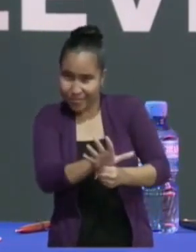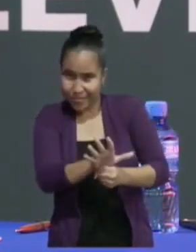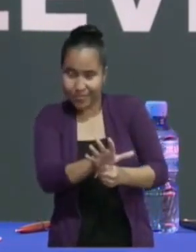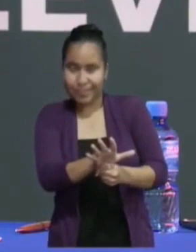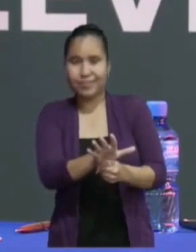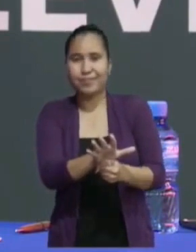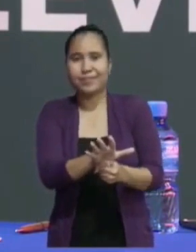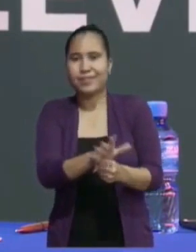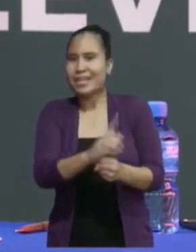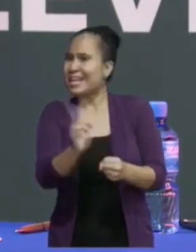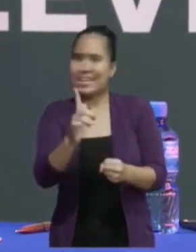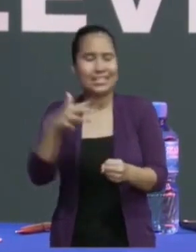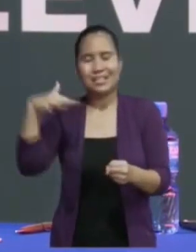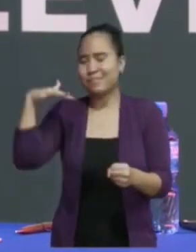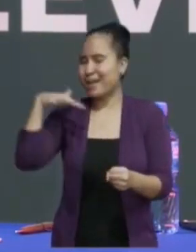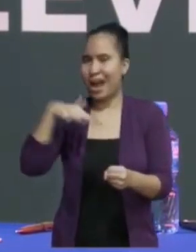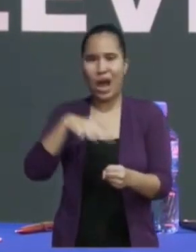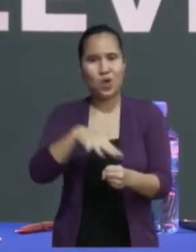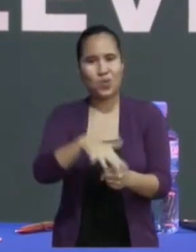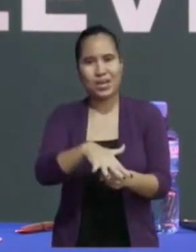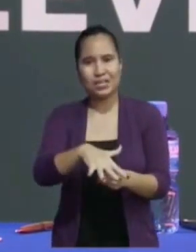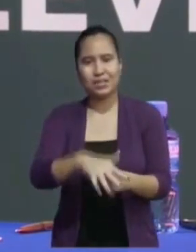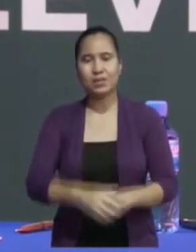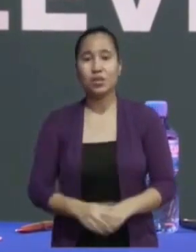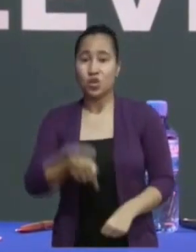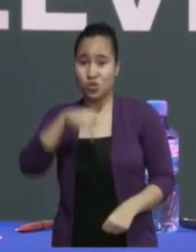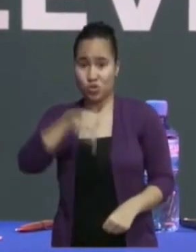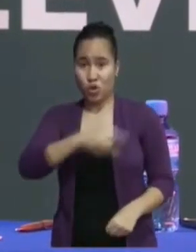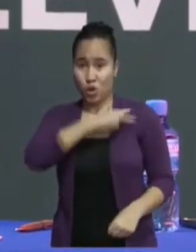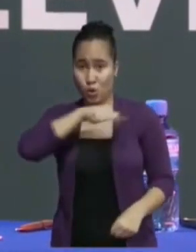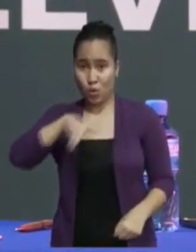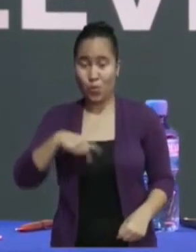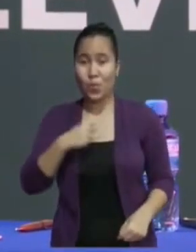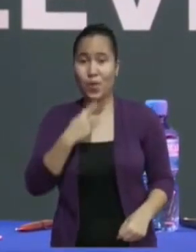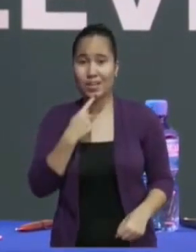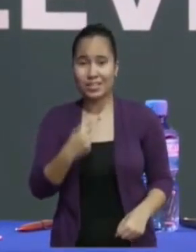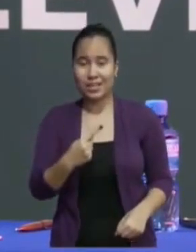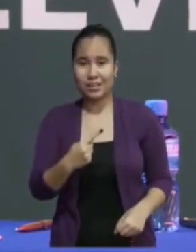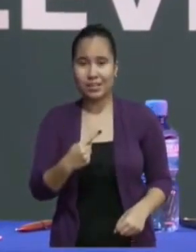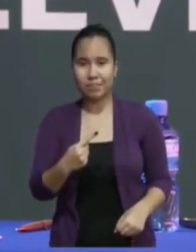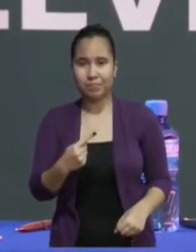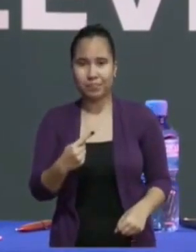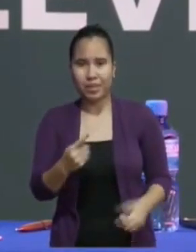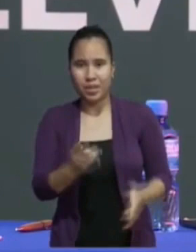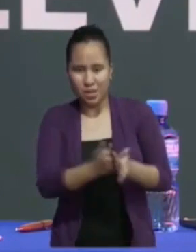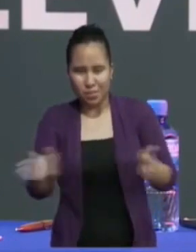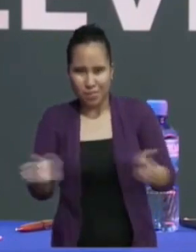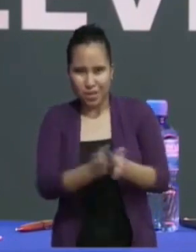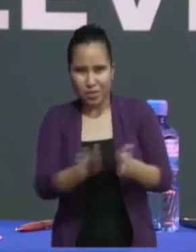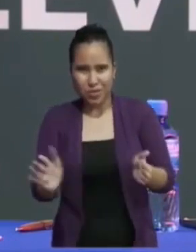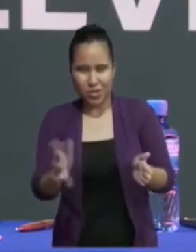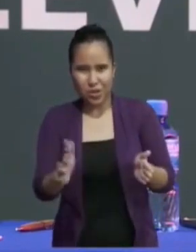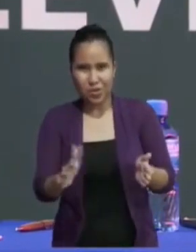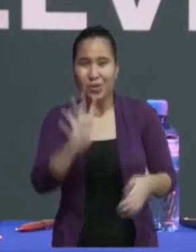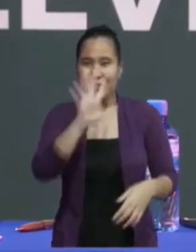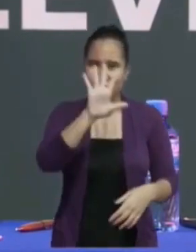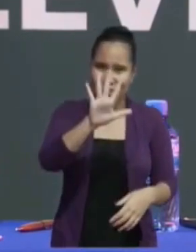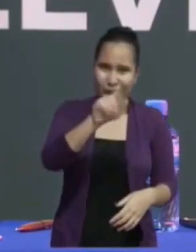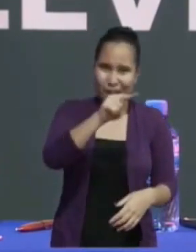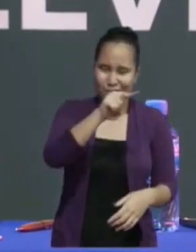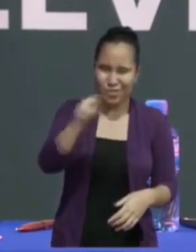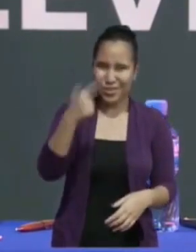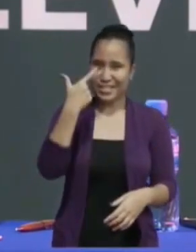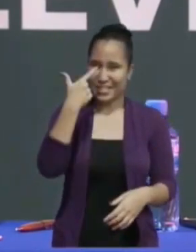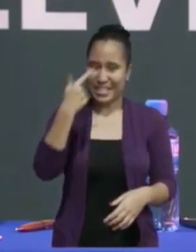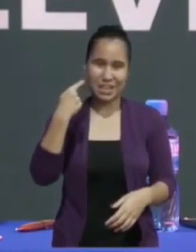het doorgaans niet meer aanwezig. Vandaar dat wij hebben gezegd dat wij, en die periode is meestal zo'n 5 tot 7 dagen.